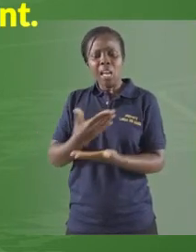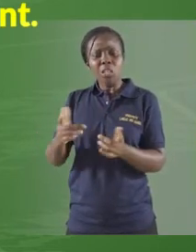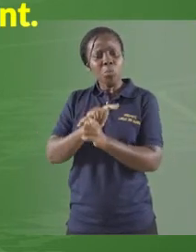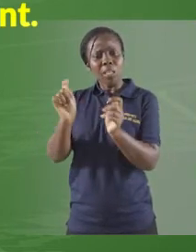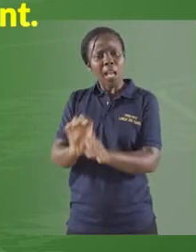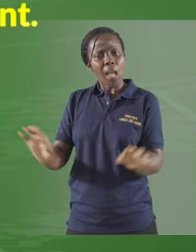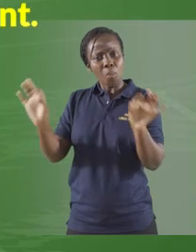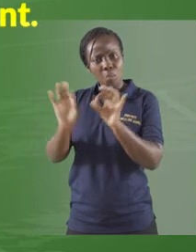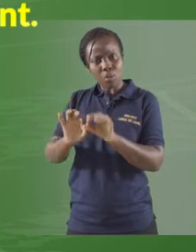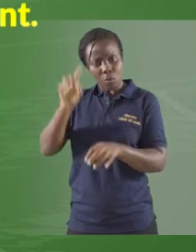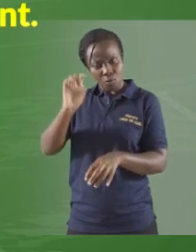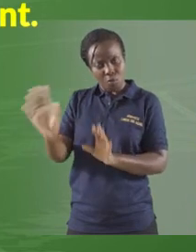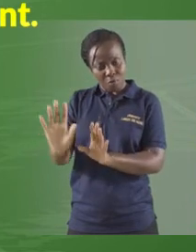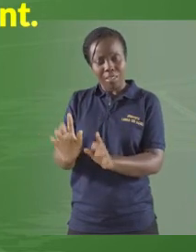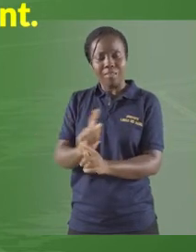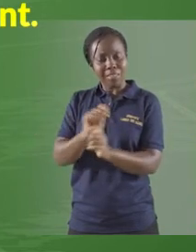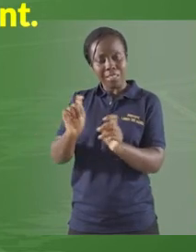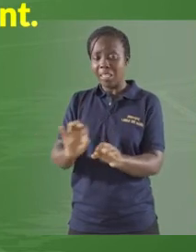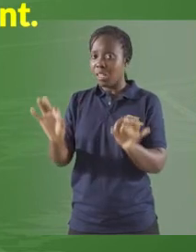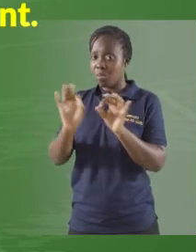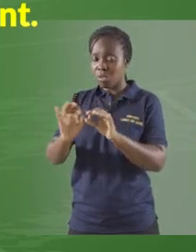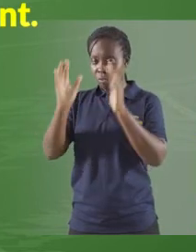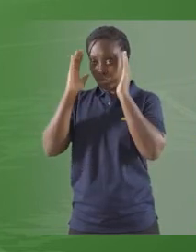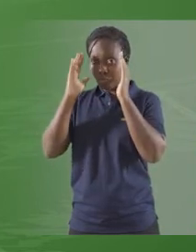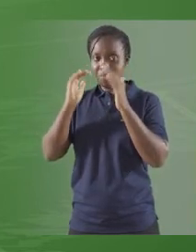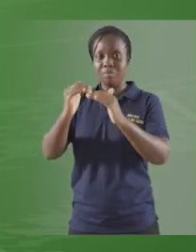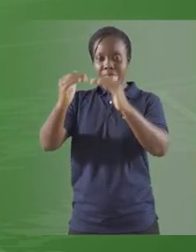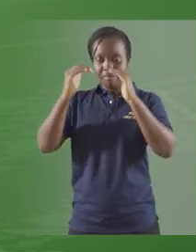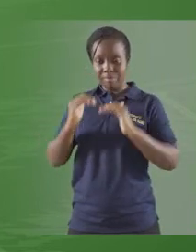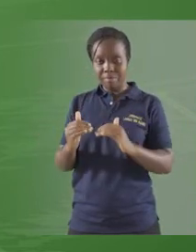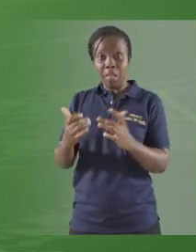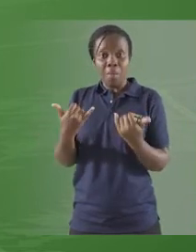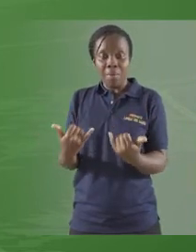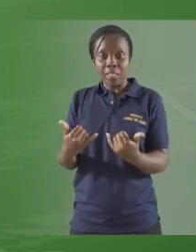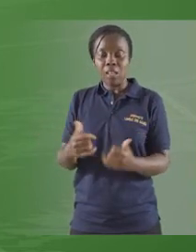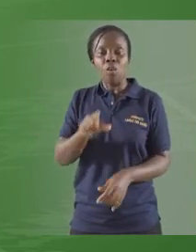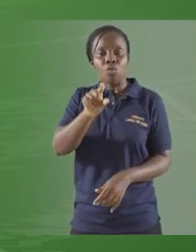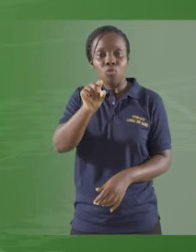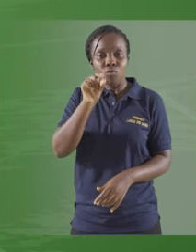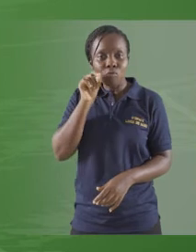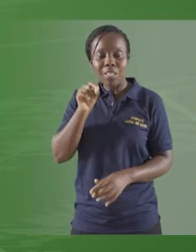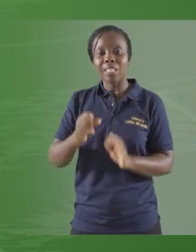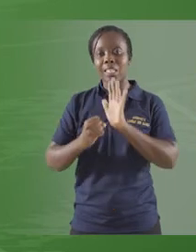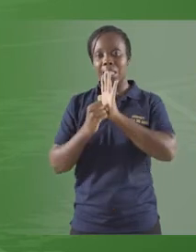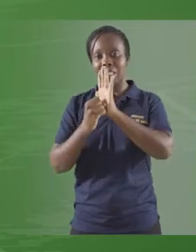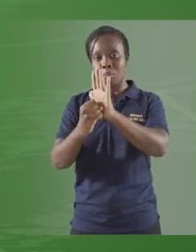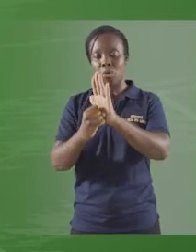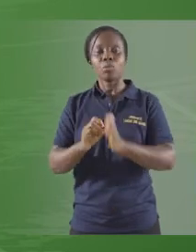s'impose donc à vous, chers élèves. Vous devez faire le choix des symboles.